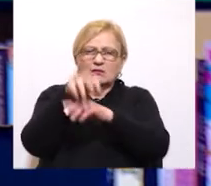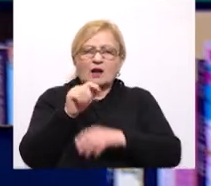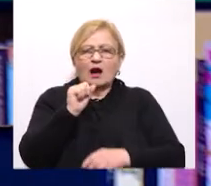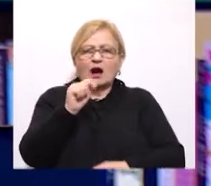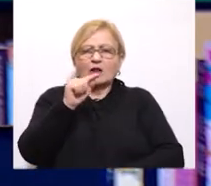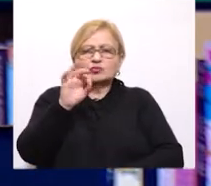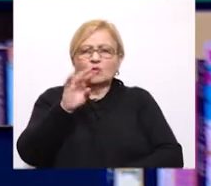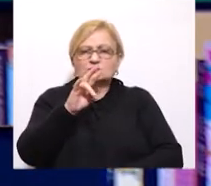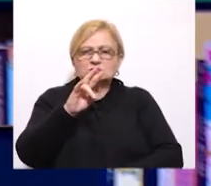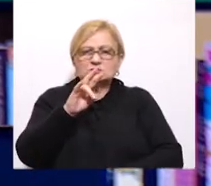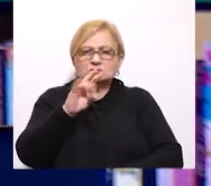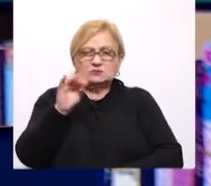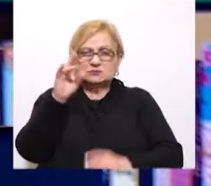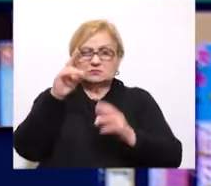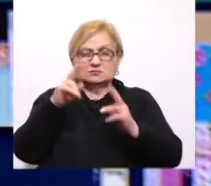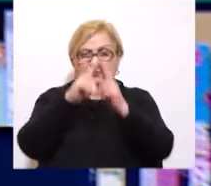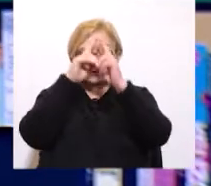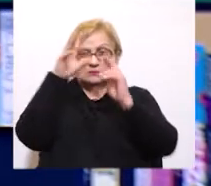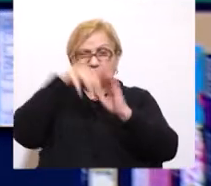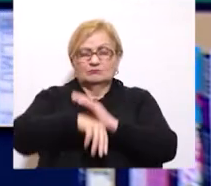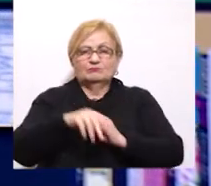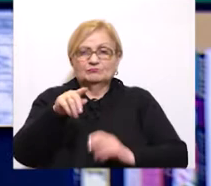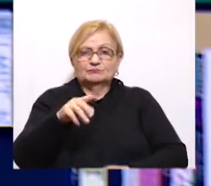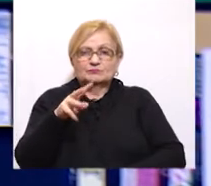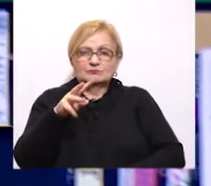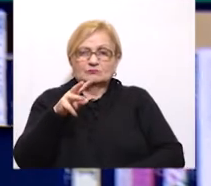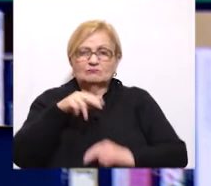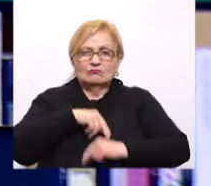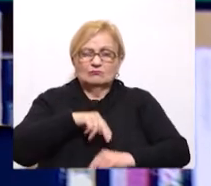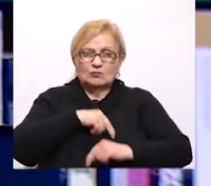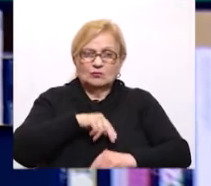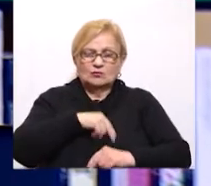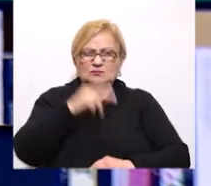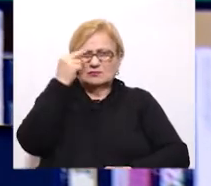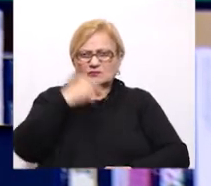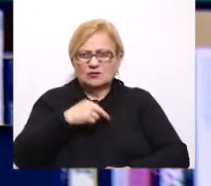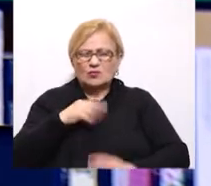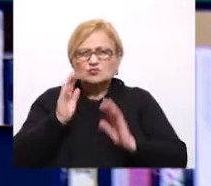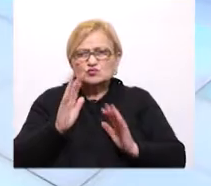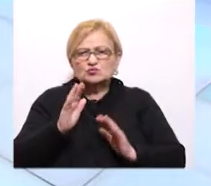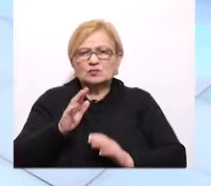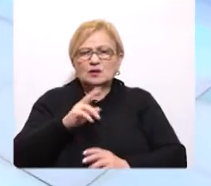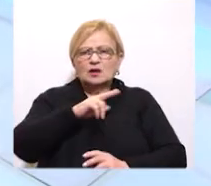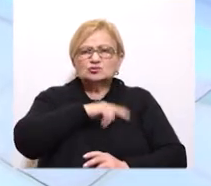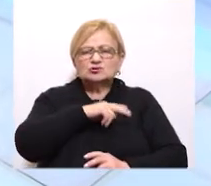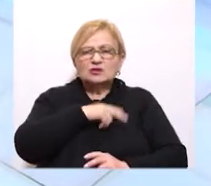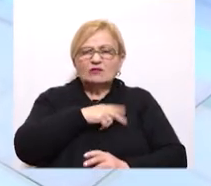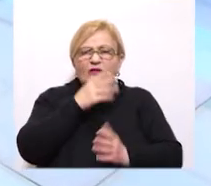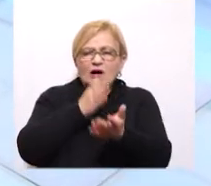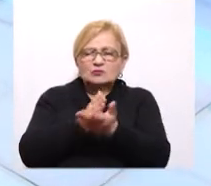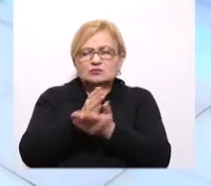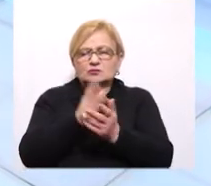ღვაწლით მოსაგრეობს. მოსაგრეობა შრომას, ლოცვას, სიყვარულით